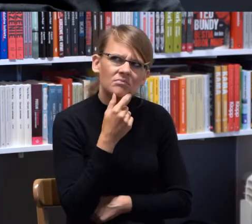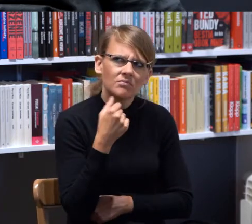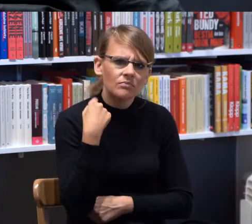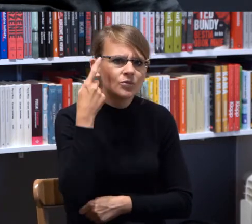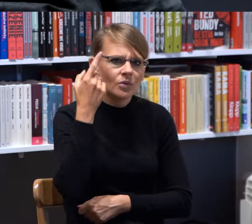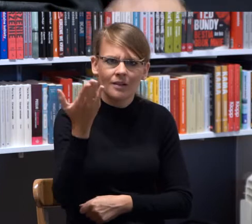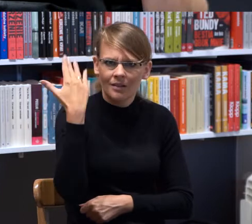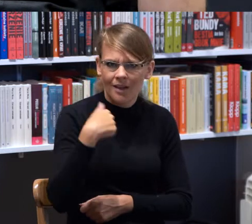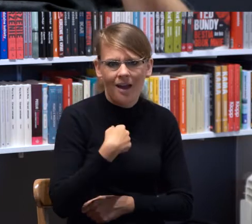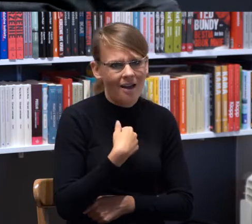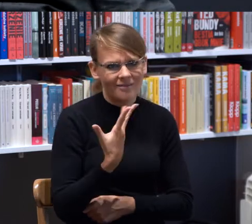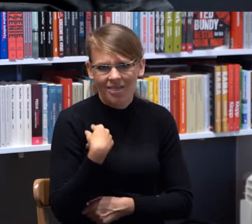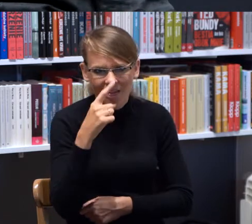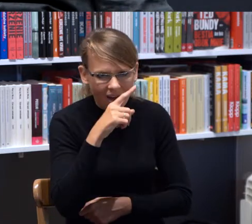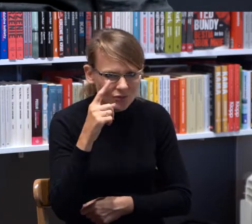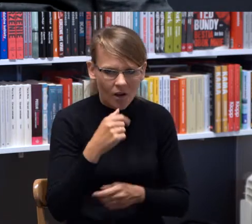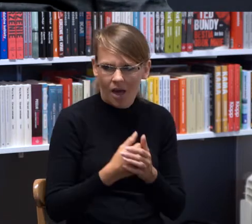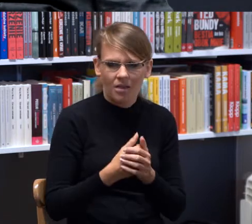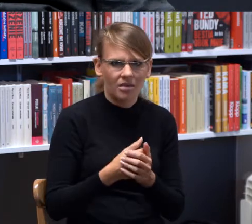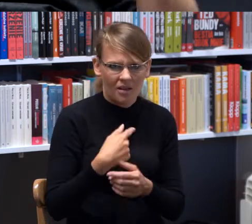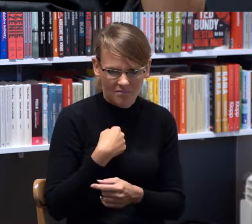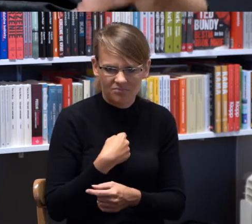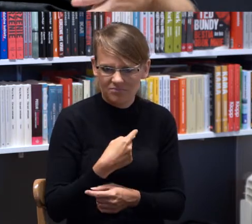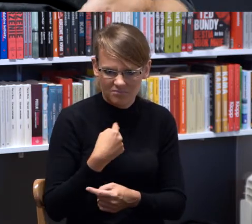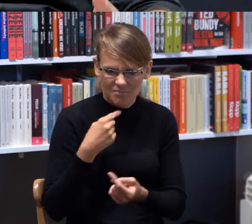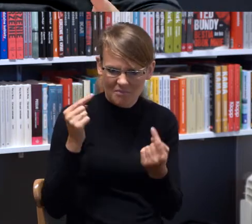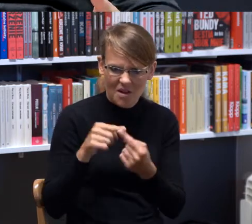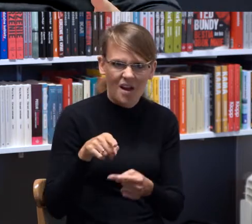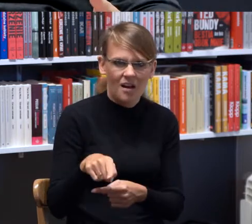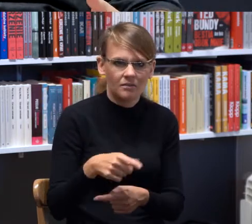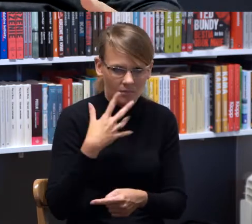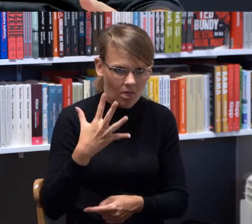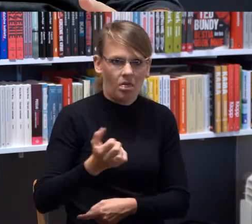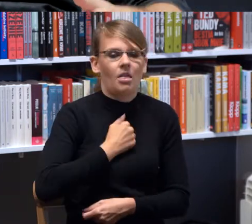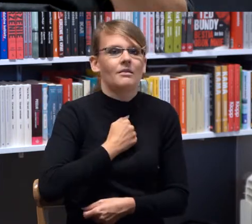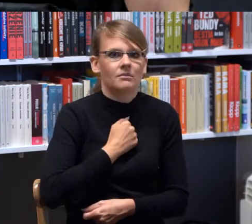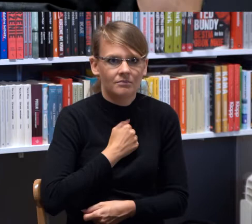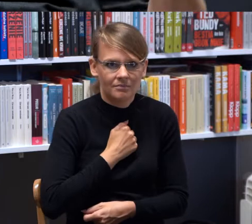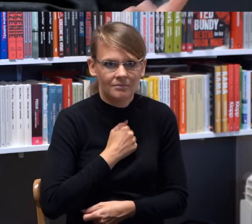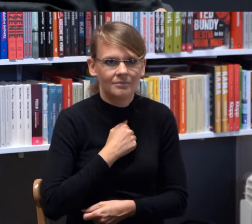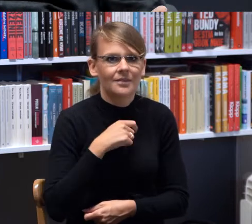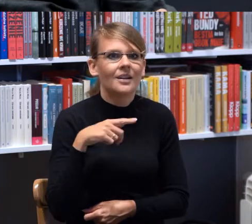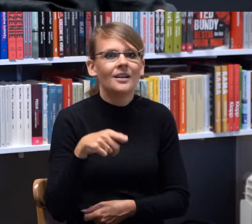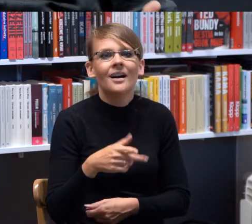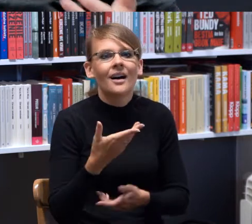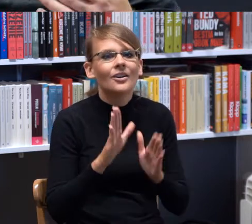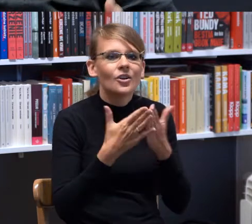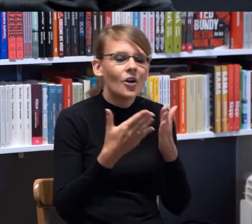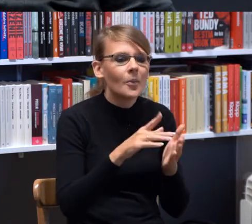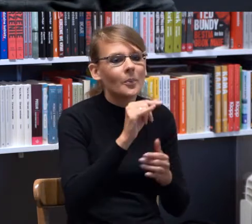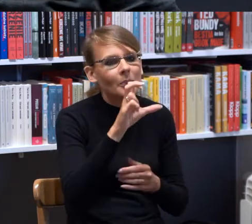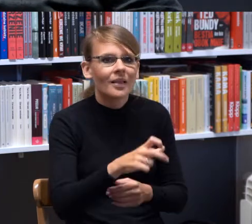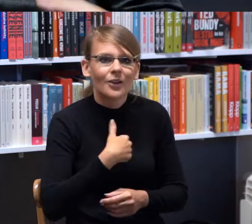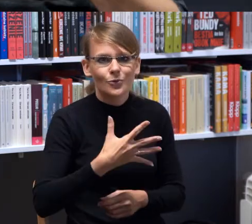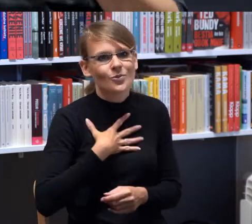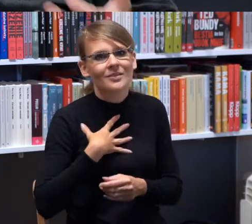rany jako nastolatek totalnie się wpisałem, złapałem na tę narrację. To znaczy książki Jerzego Pilcha wydawały mi się